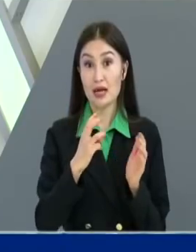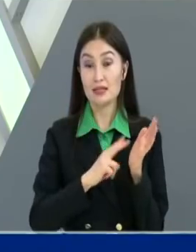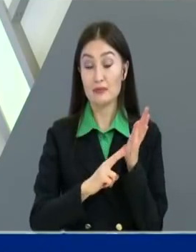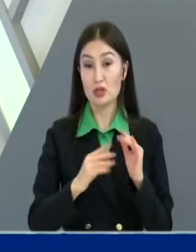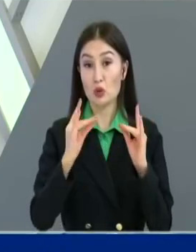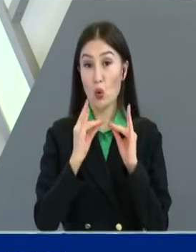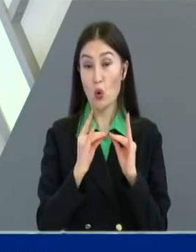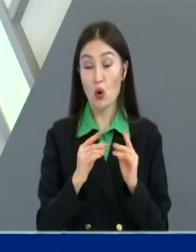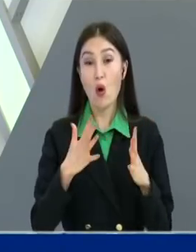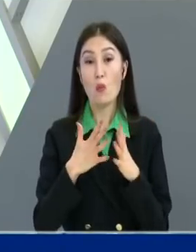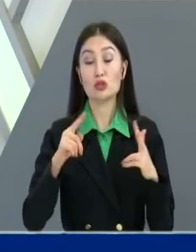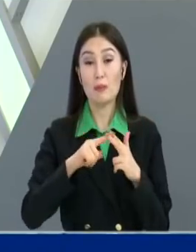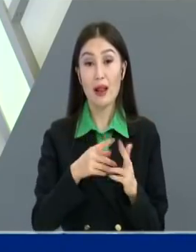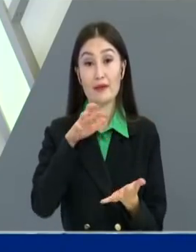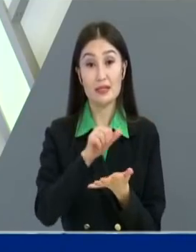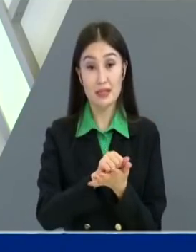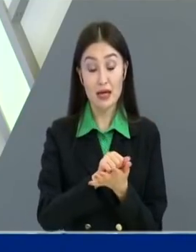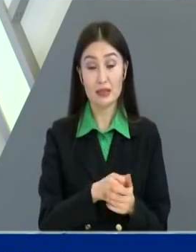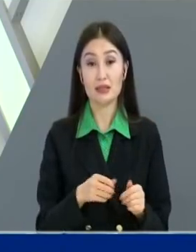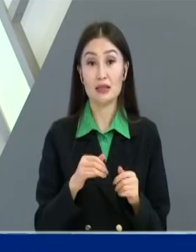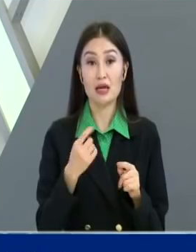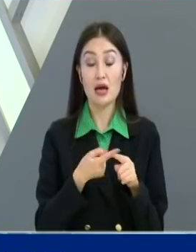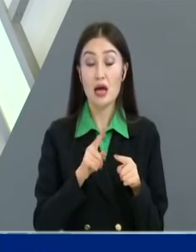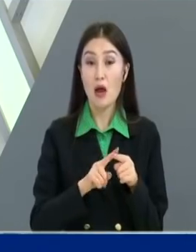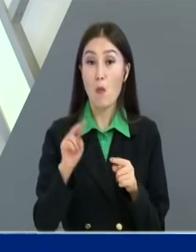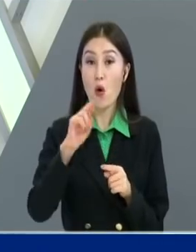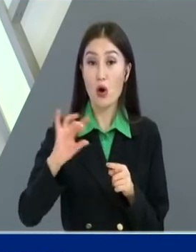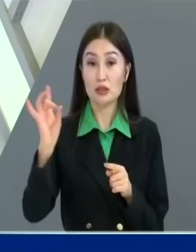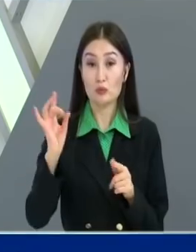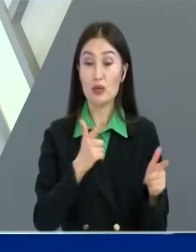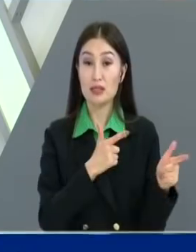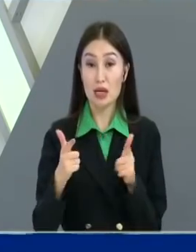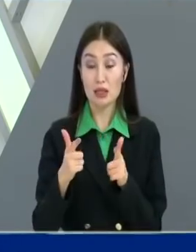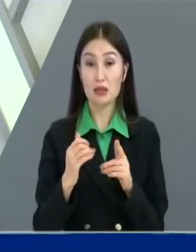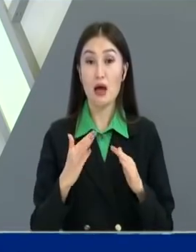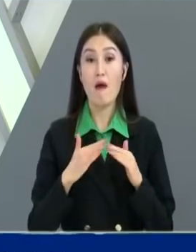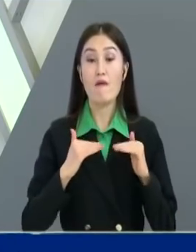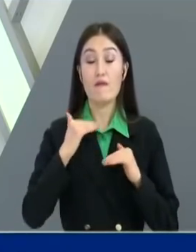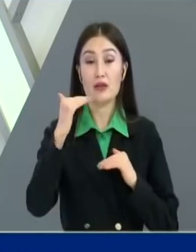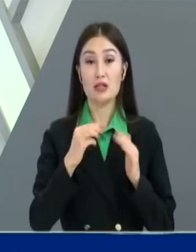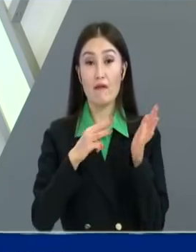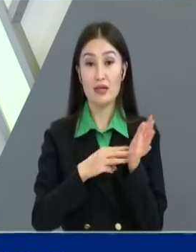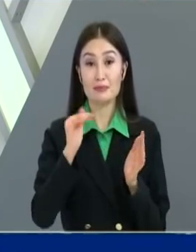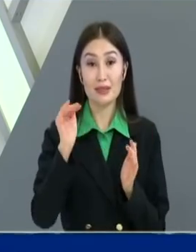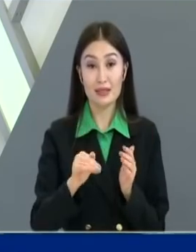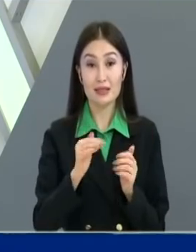из них чуть больше половины заняты. Дополнительно еще по республике заготовлено свыше 8000